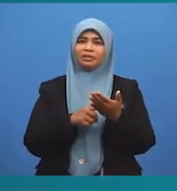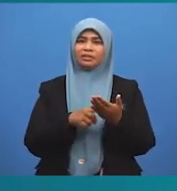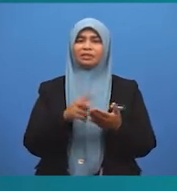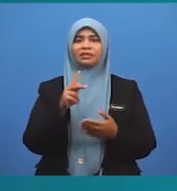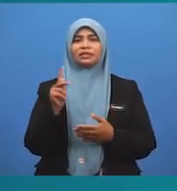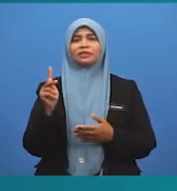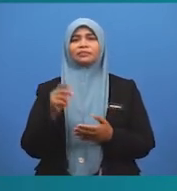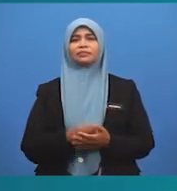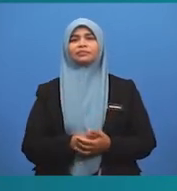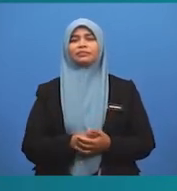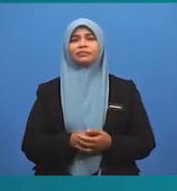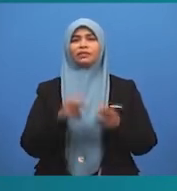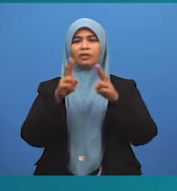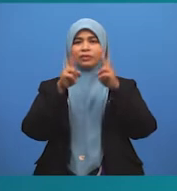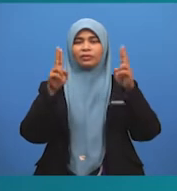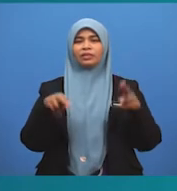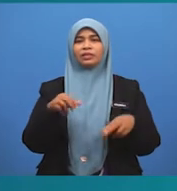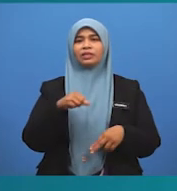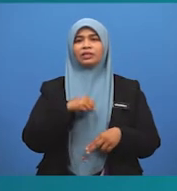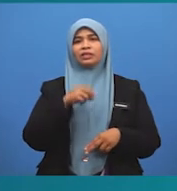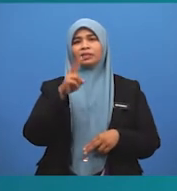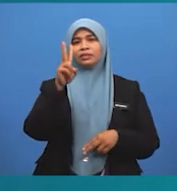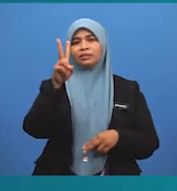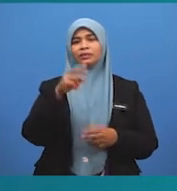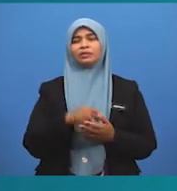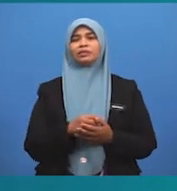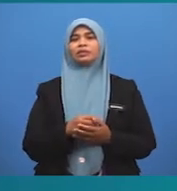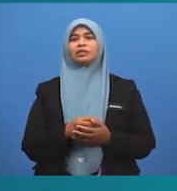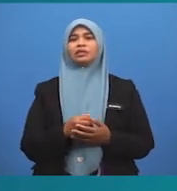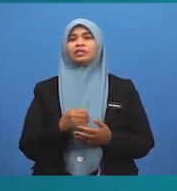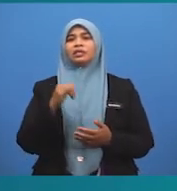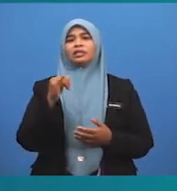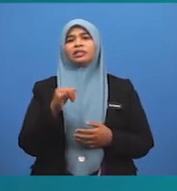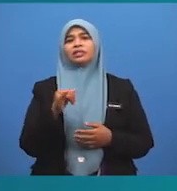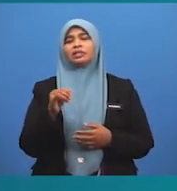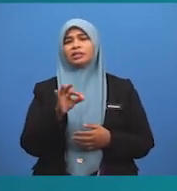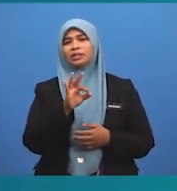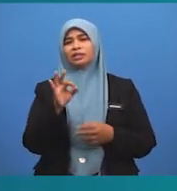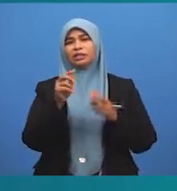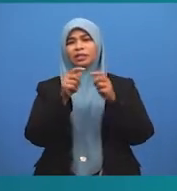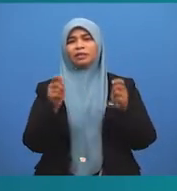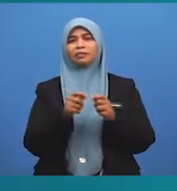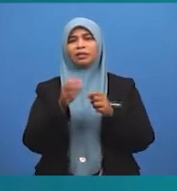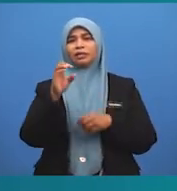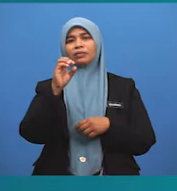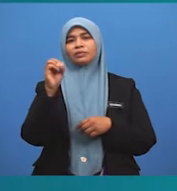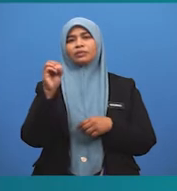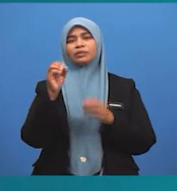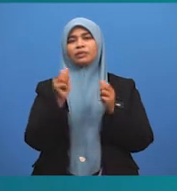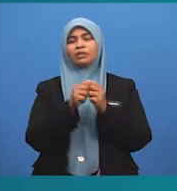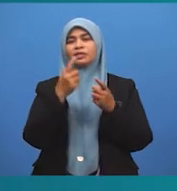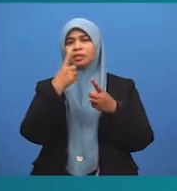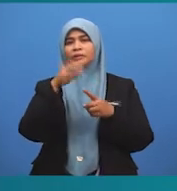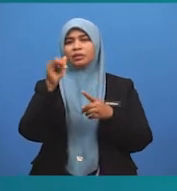Bincangkan. Uji diri 2. Isi tempat kosong dengan jawapan yang